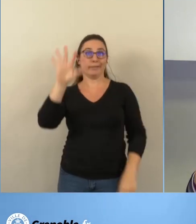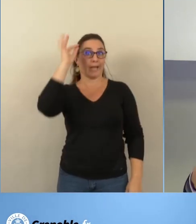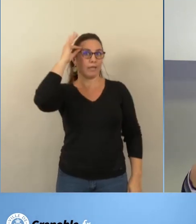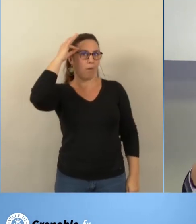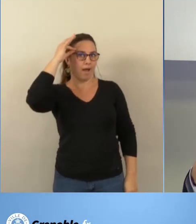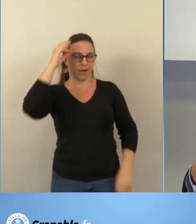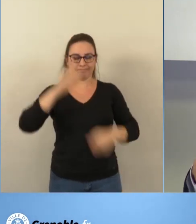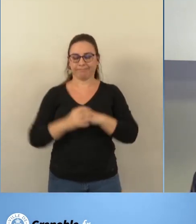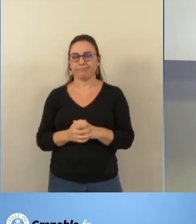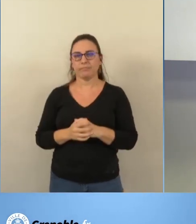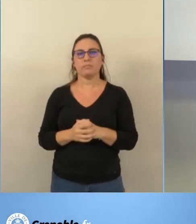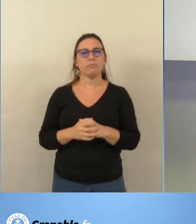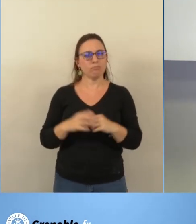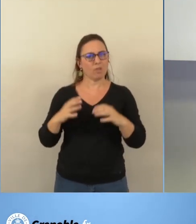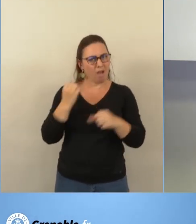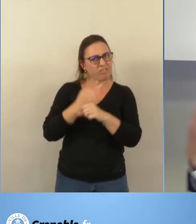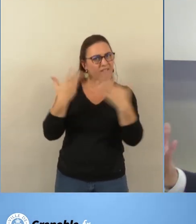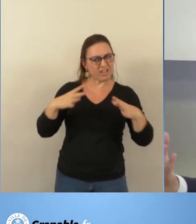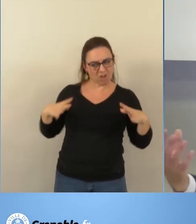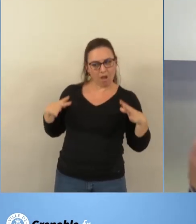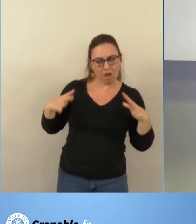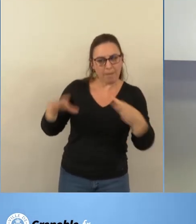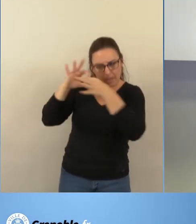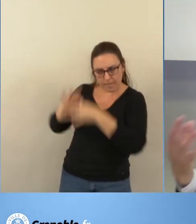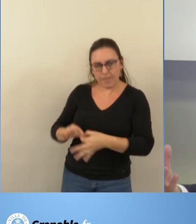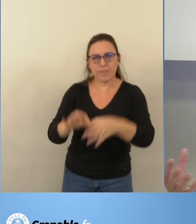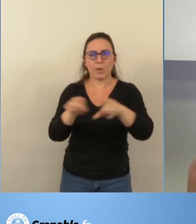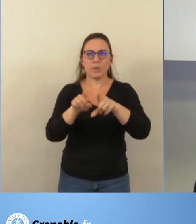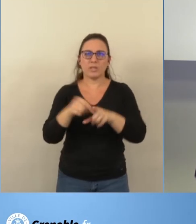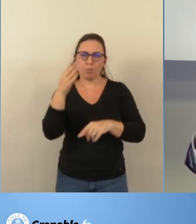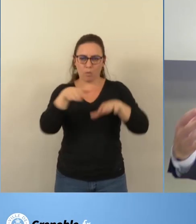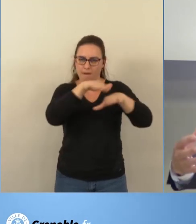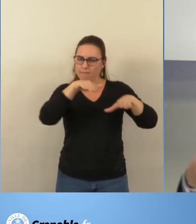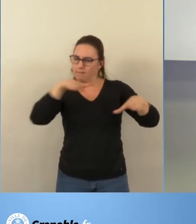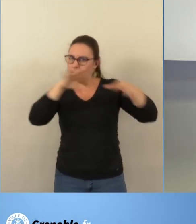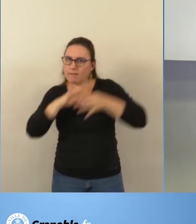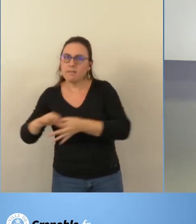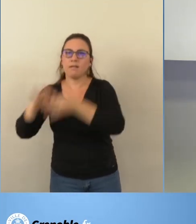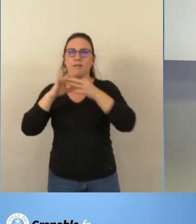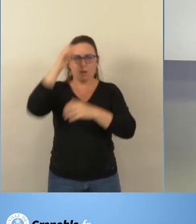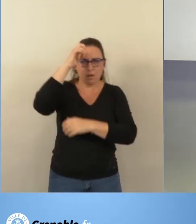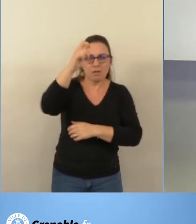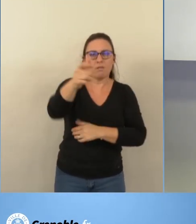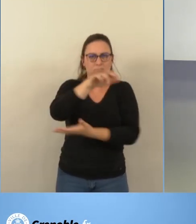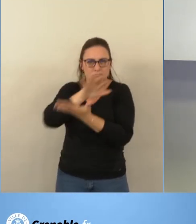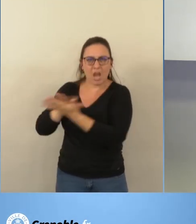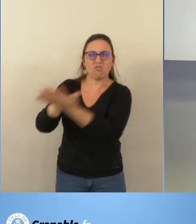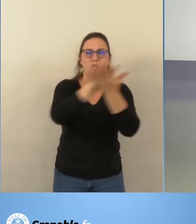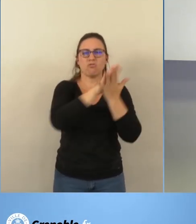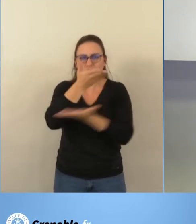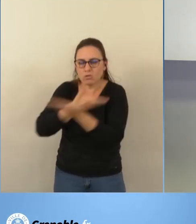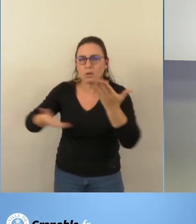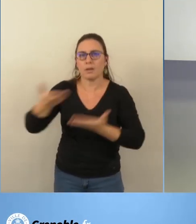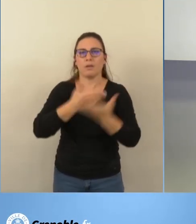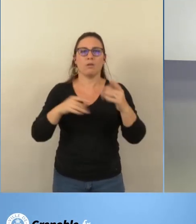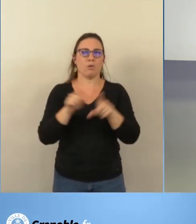du travail engagé mais permettent aussi de donner de la cohérence de la transversalité de l'échange aussi pour